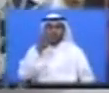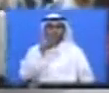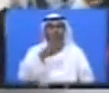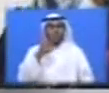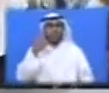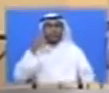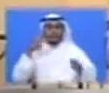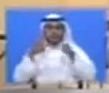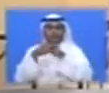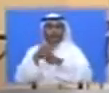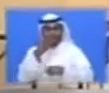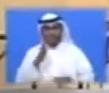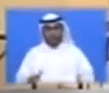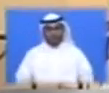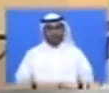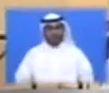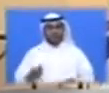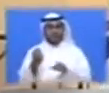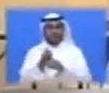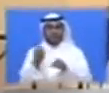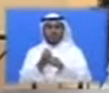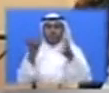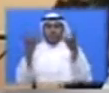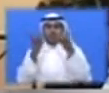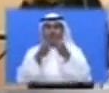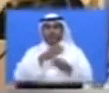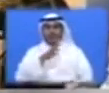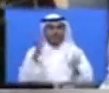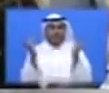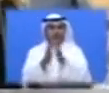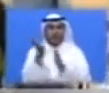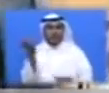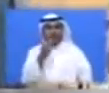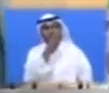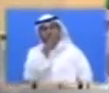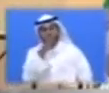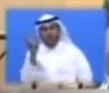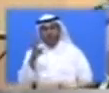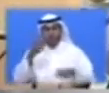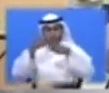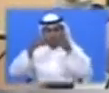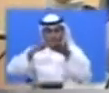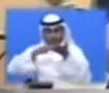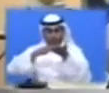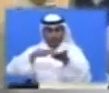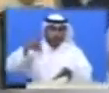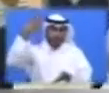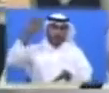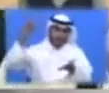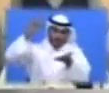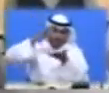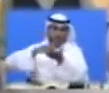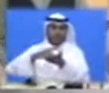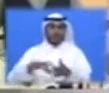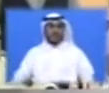عن طريق هالمعرض. عدد المشاركين عندنا حاليا تقريبا 30 مشارك سواء من الكويت وبرا الكويت، وفي